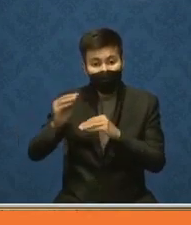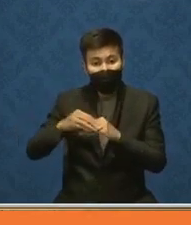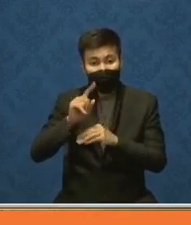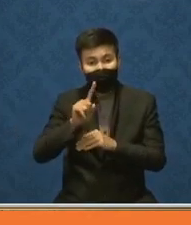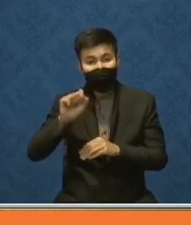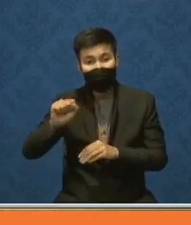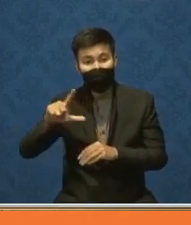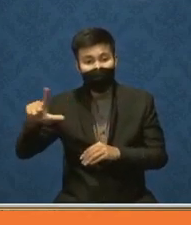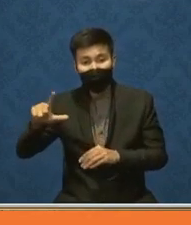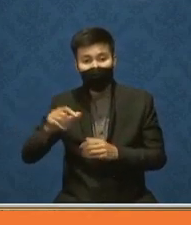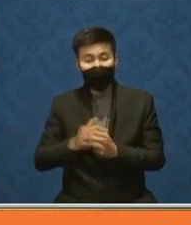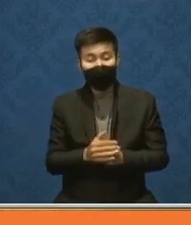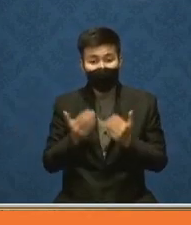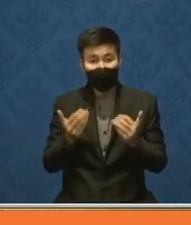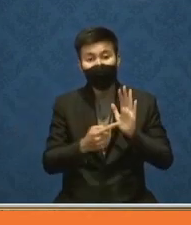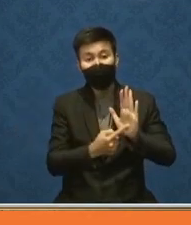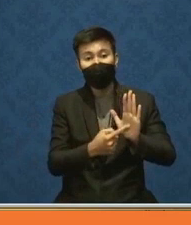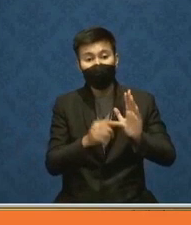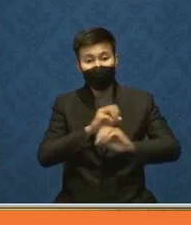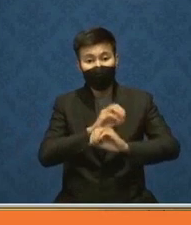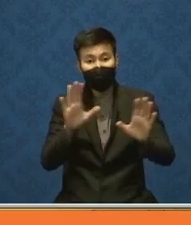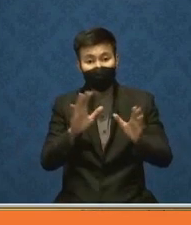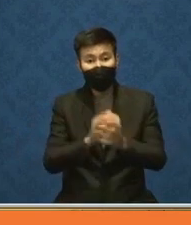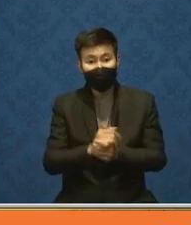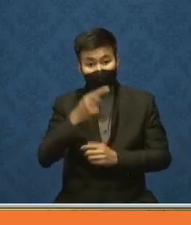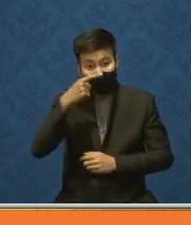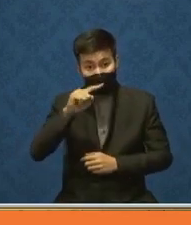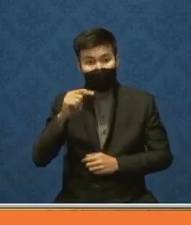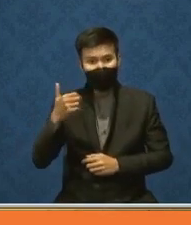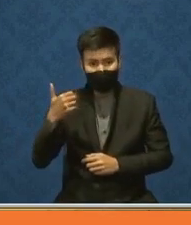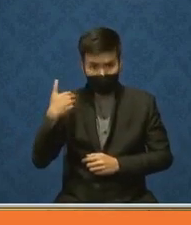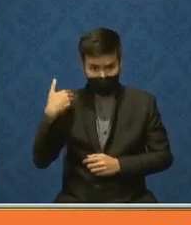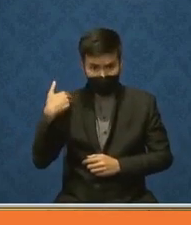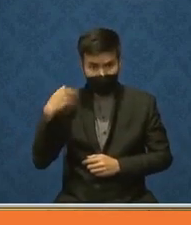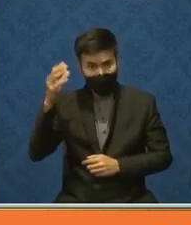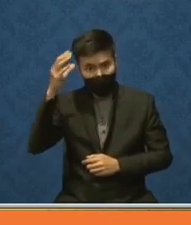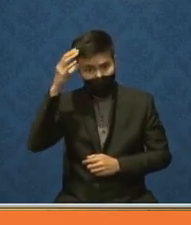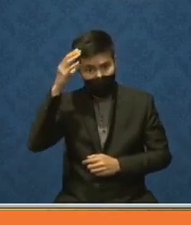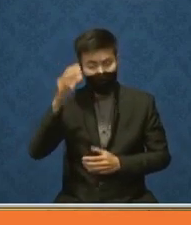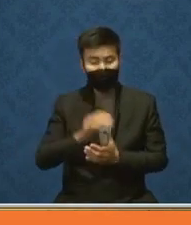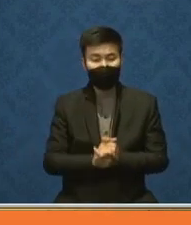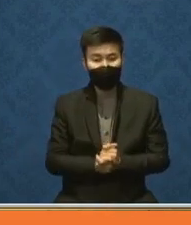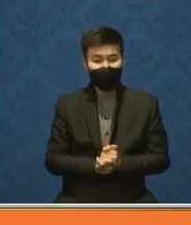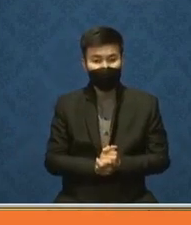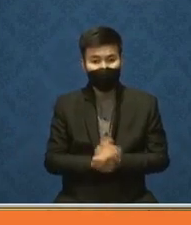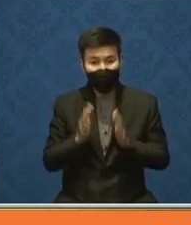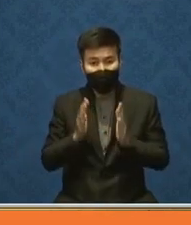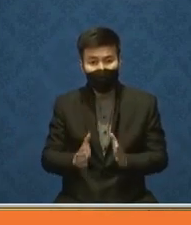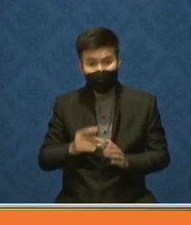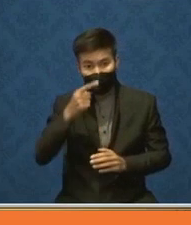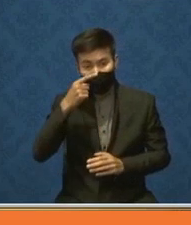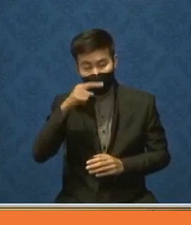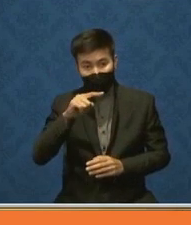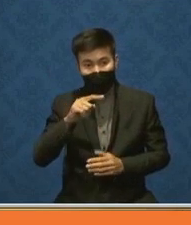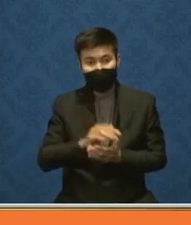ครับนี่คือตัวอย่างที่ชัดเจนที่สุดนะครับว่าประเทศไทยเนี่ยยังมีศักยภาพในการหารายได้ต่างๆอยู่คนที่